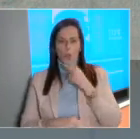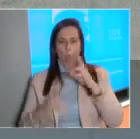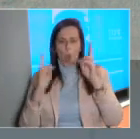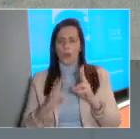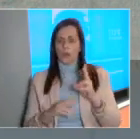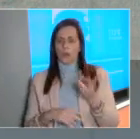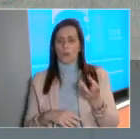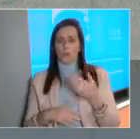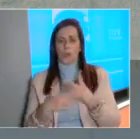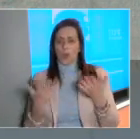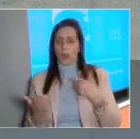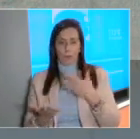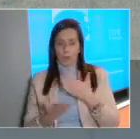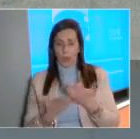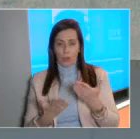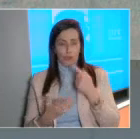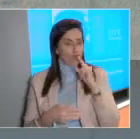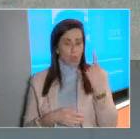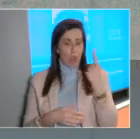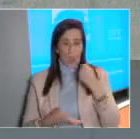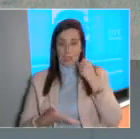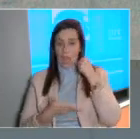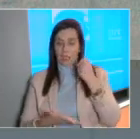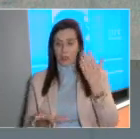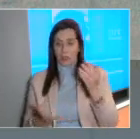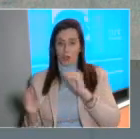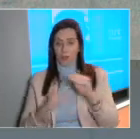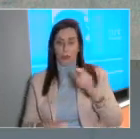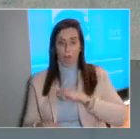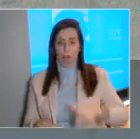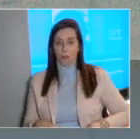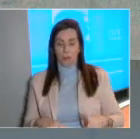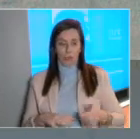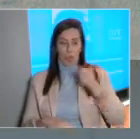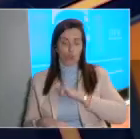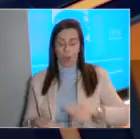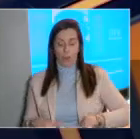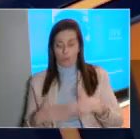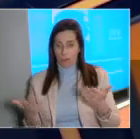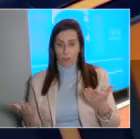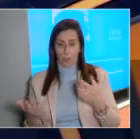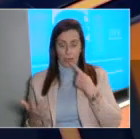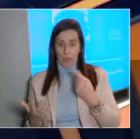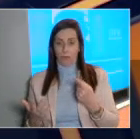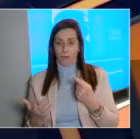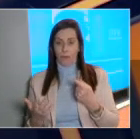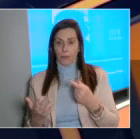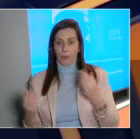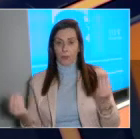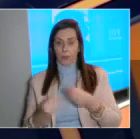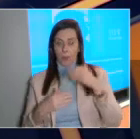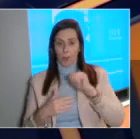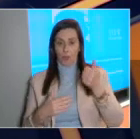בכך, קודם כל, אין לנו כבר שנה תקציבים שעוברים לראשי ערים, לערים הגדולות. בואו נגיד את זה.